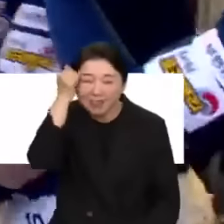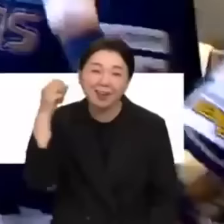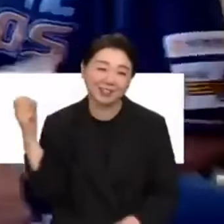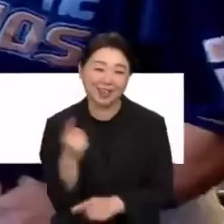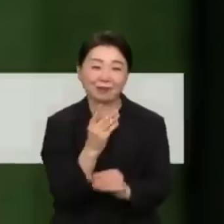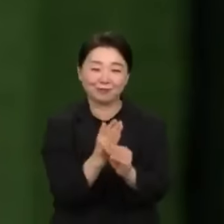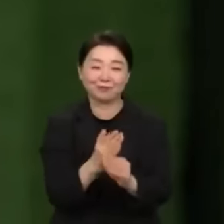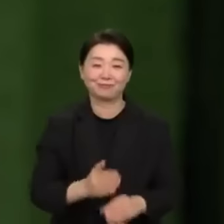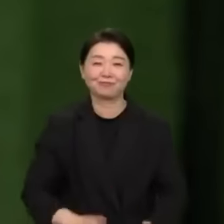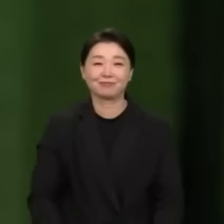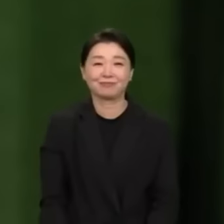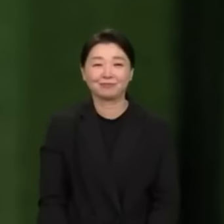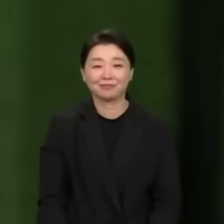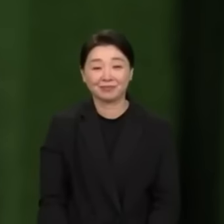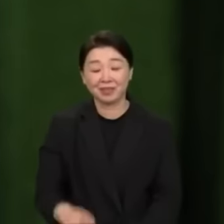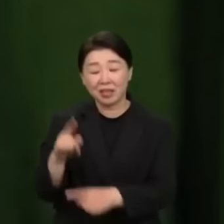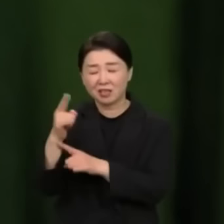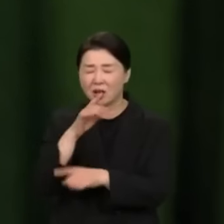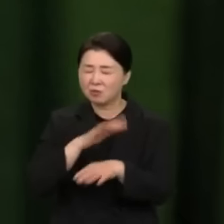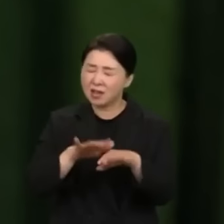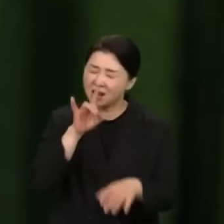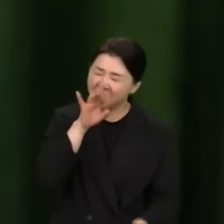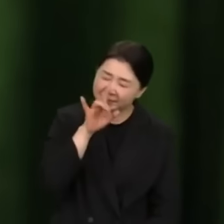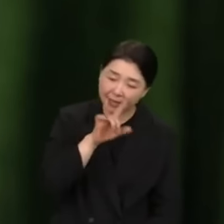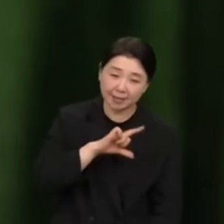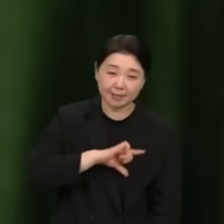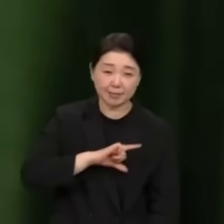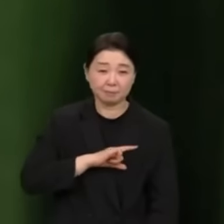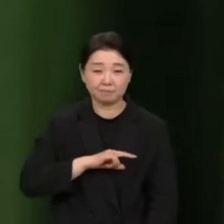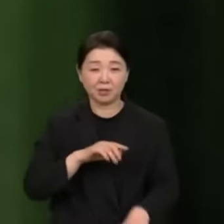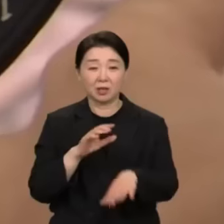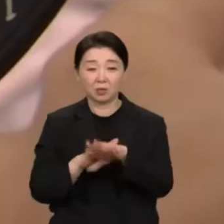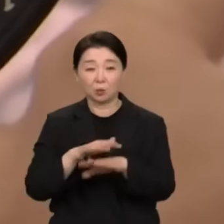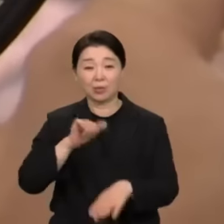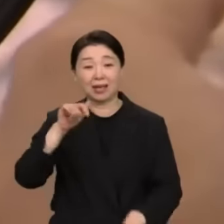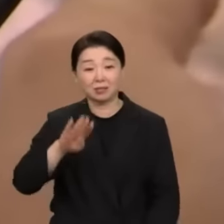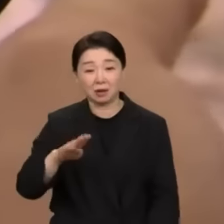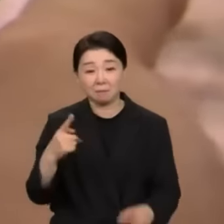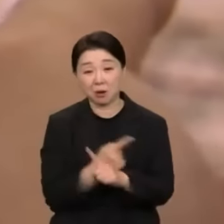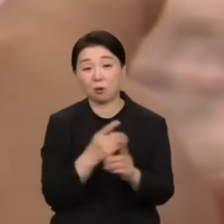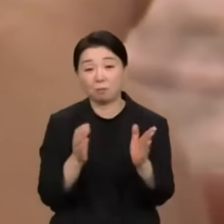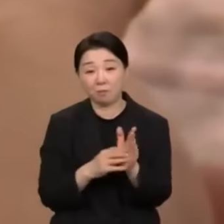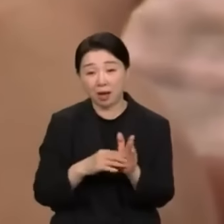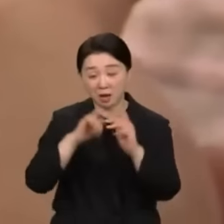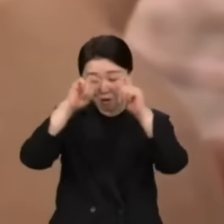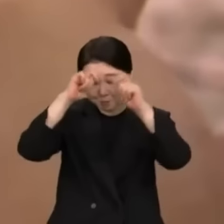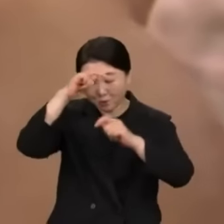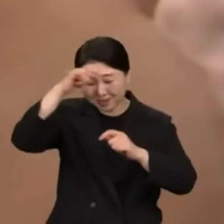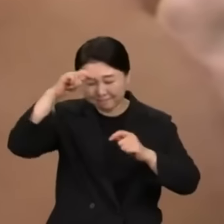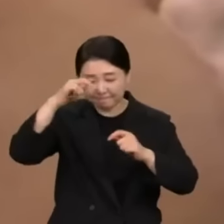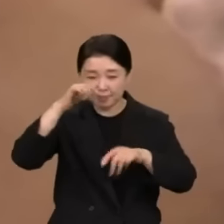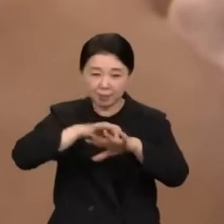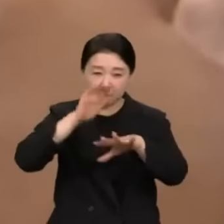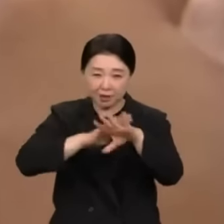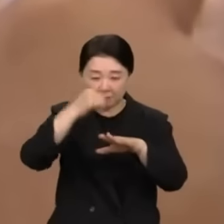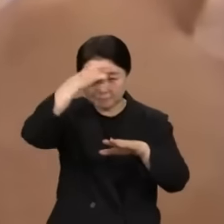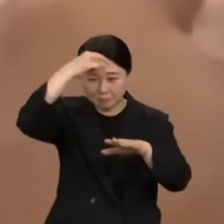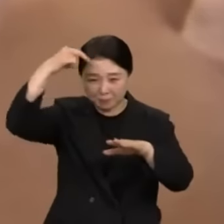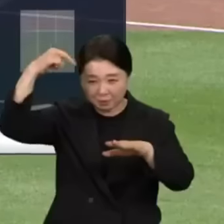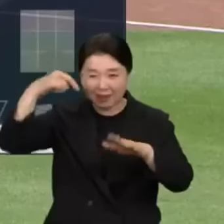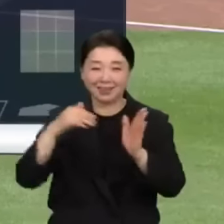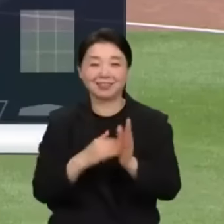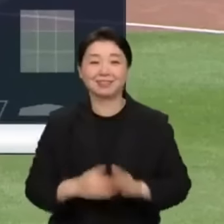있습니다. 야구가 잘 안 될 땐 이름까지 손아섭으로 개명하고 모자챙은 언제나 빼곡한 루틴으로 빈 공간이